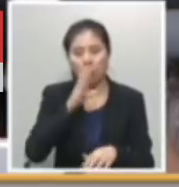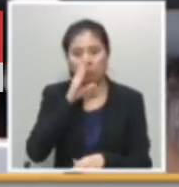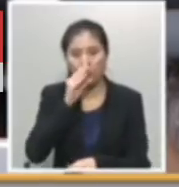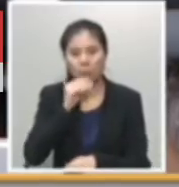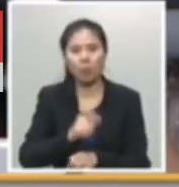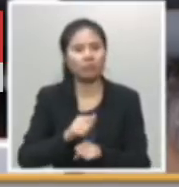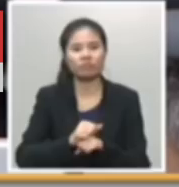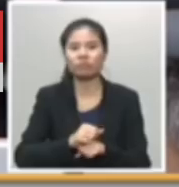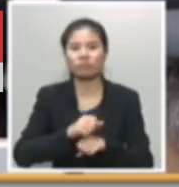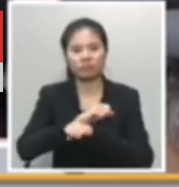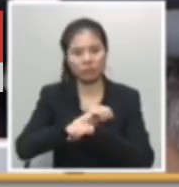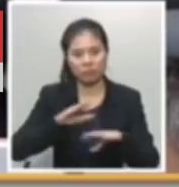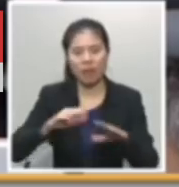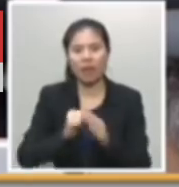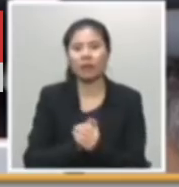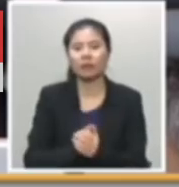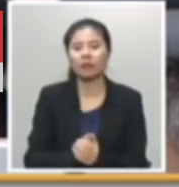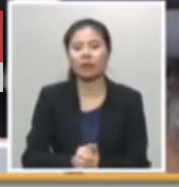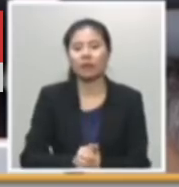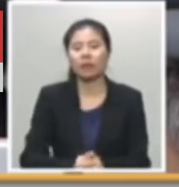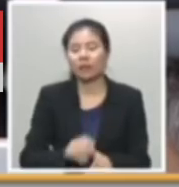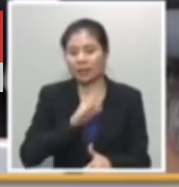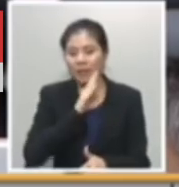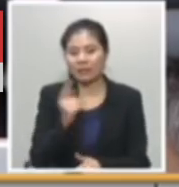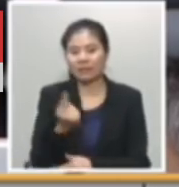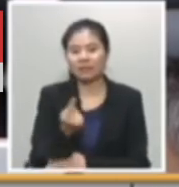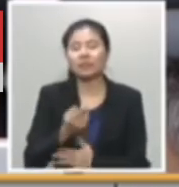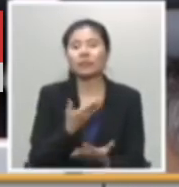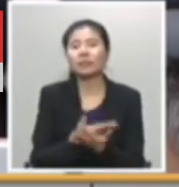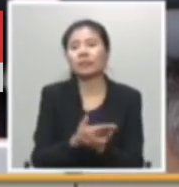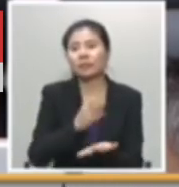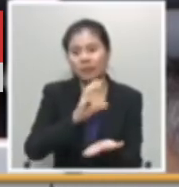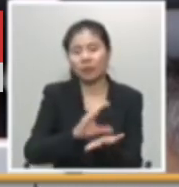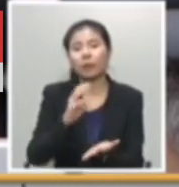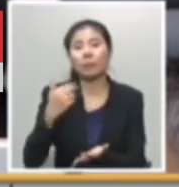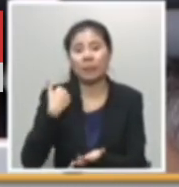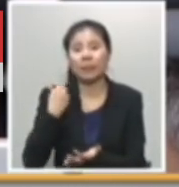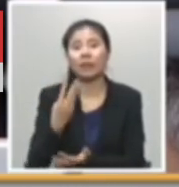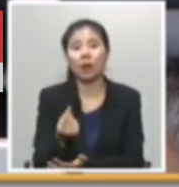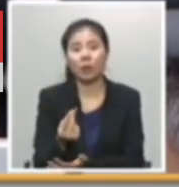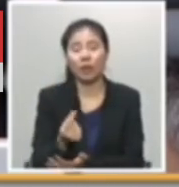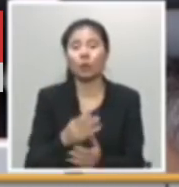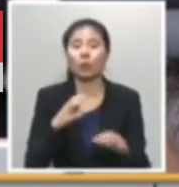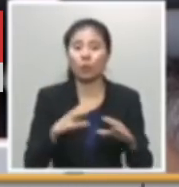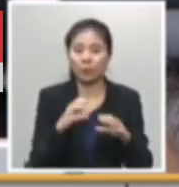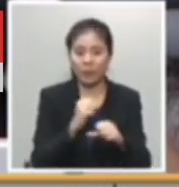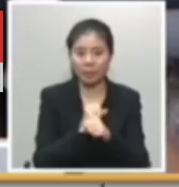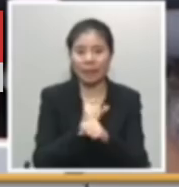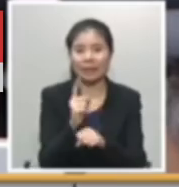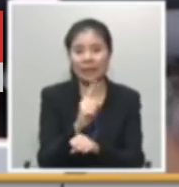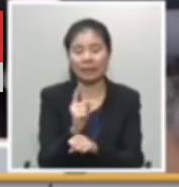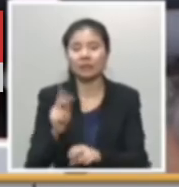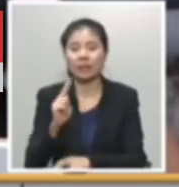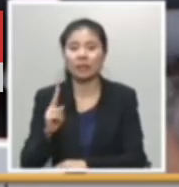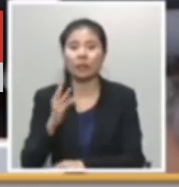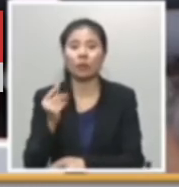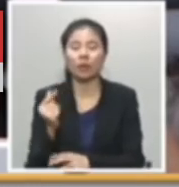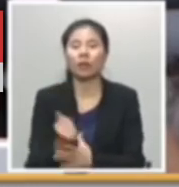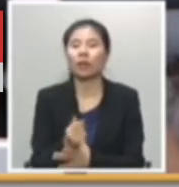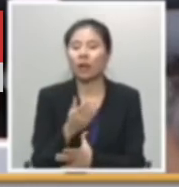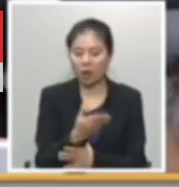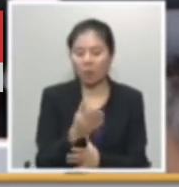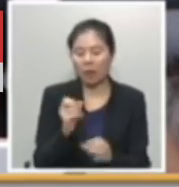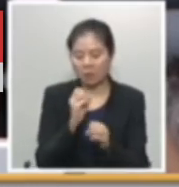นี้ผมอยากจะบอกว่าวันนี้แน่จริงเอามากองได้มั้ยเงินนอกงบประมาณมีเท่าไหร่หน่วยงานไหนมีเท่าไหร่เอามากอง